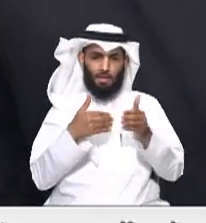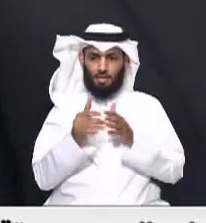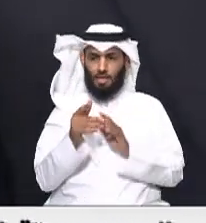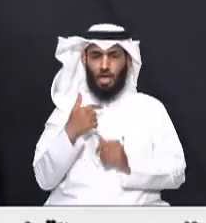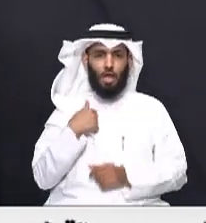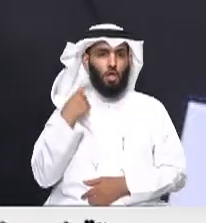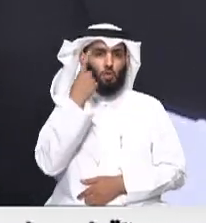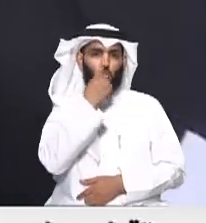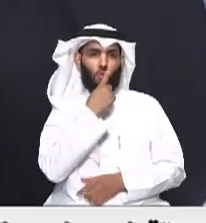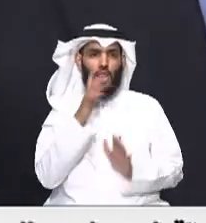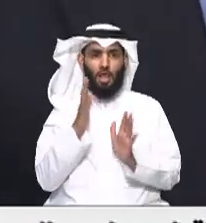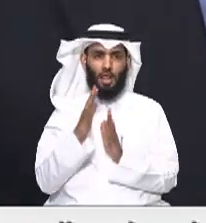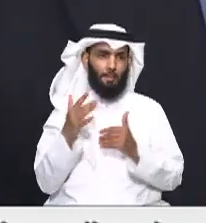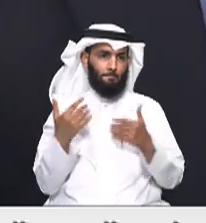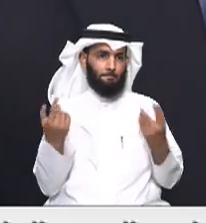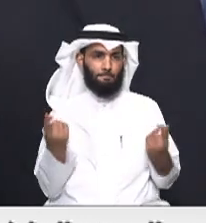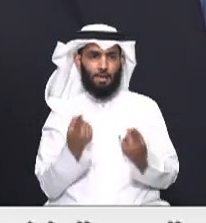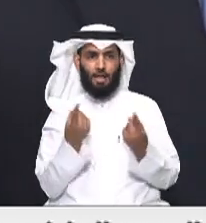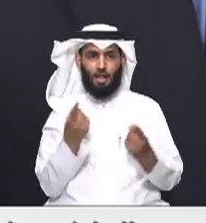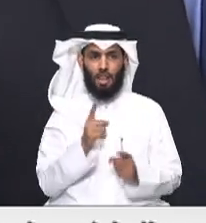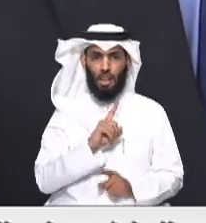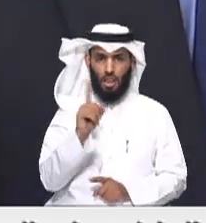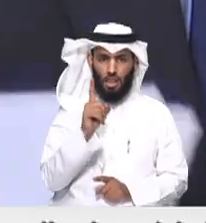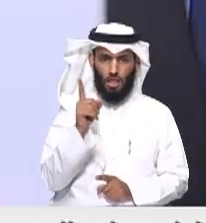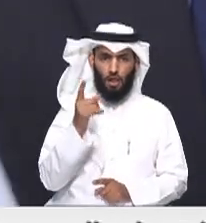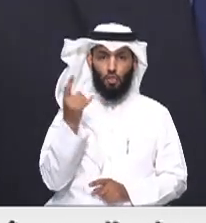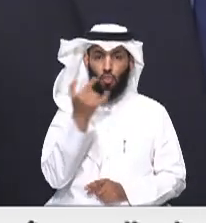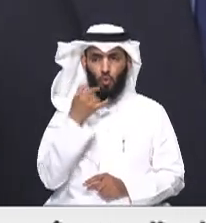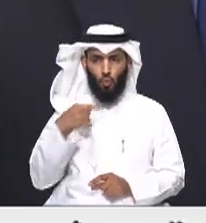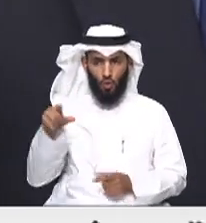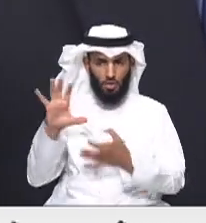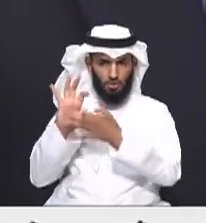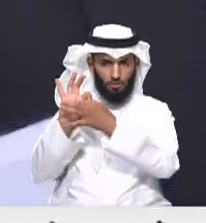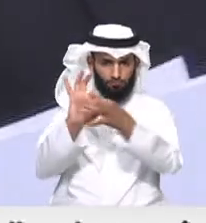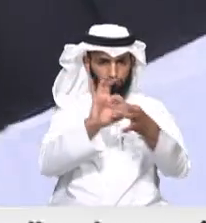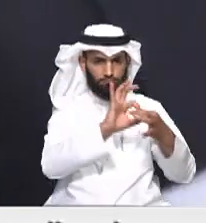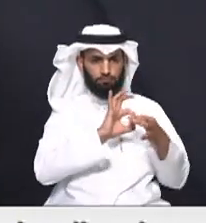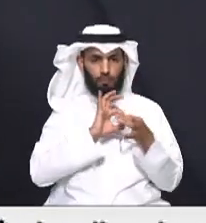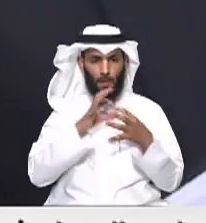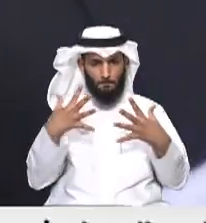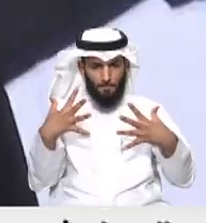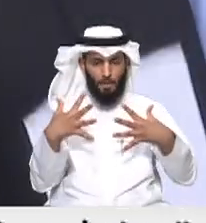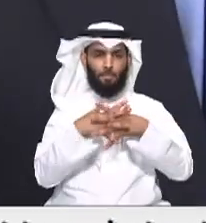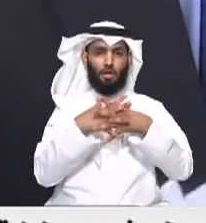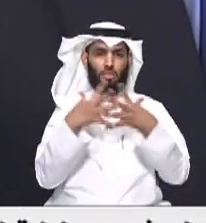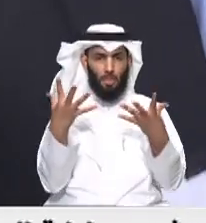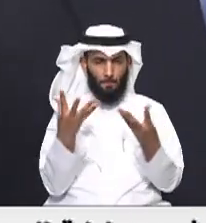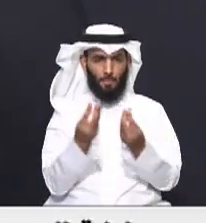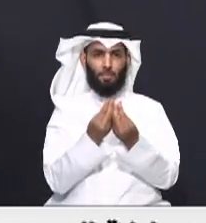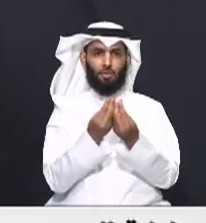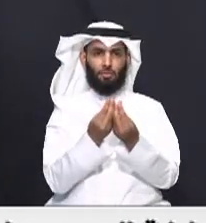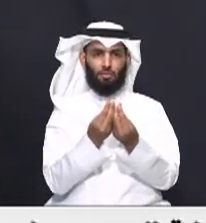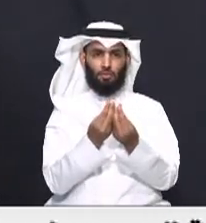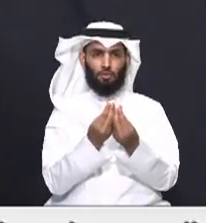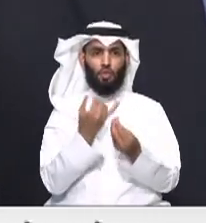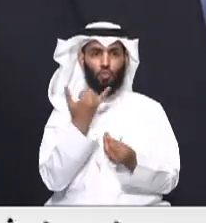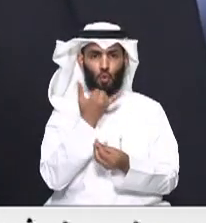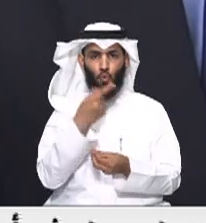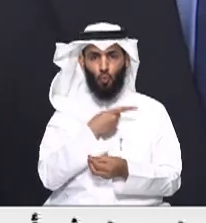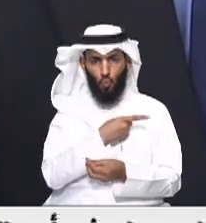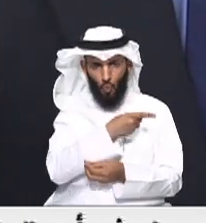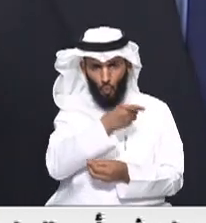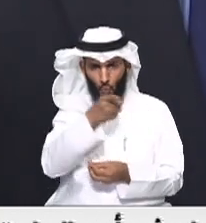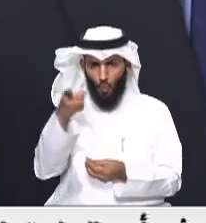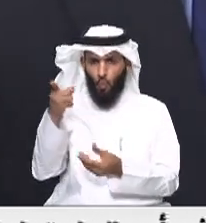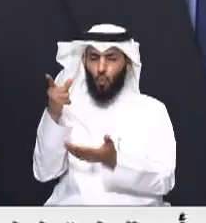خارج نطاق السيطرة، خارج هذه المنظومة عندما يريد أن يفعل وعندما يريد حقا له يأتي إلى هذه المنظومة.